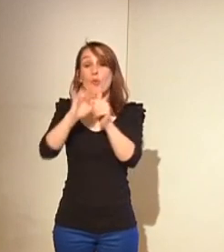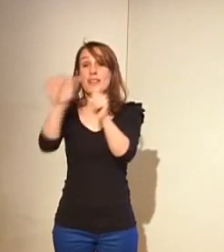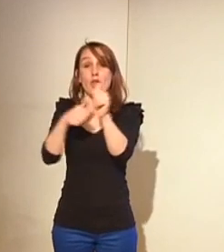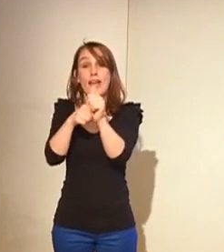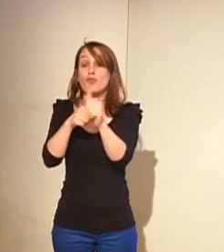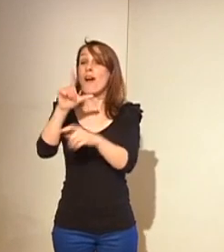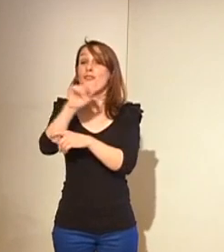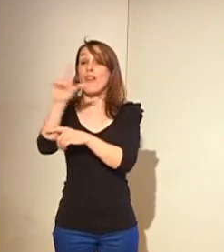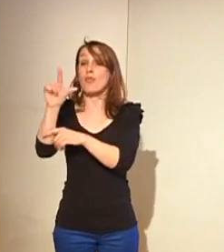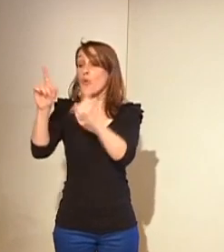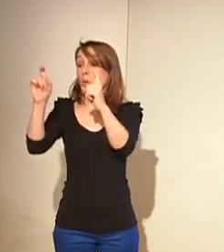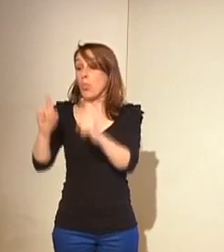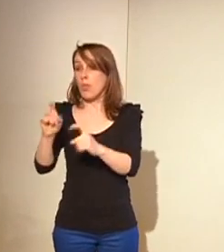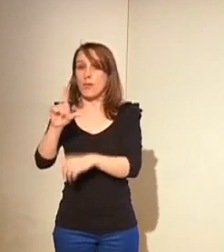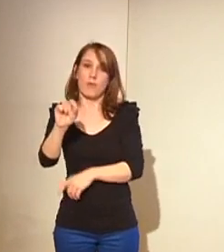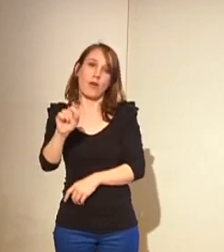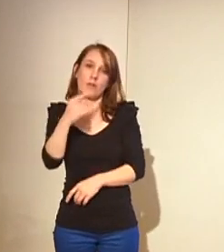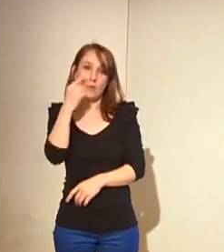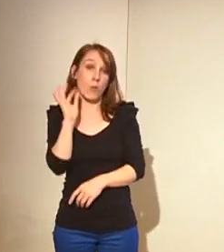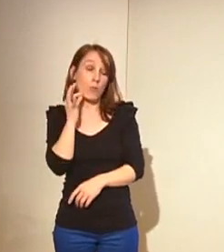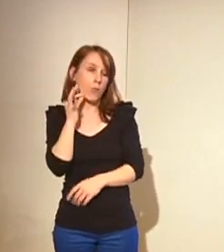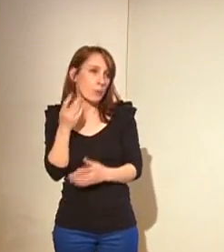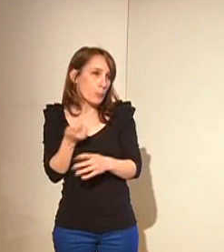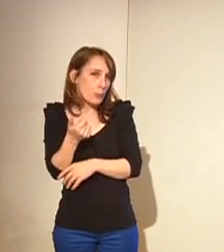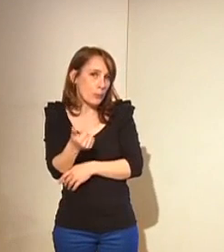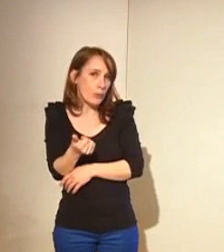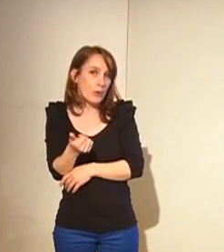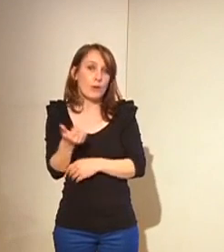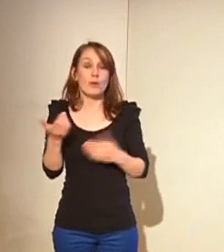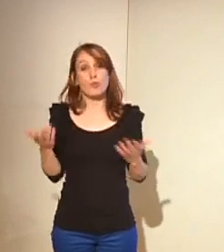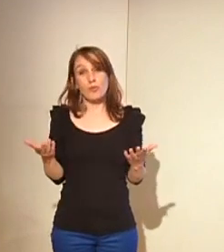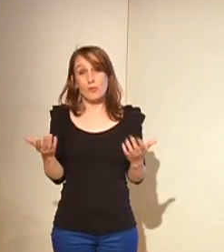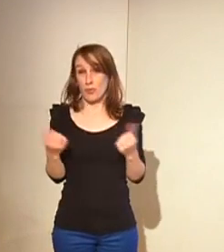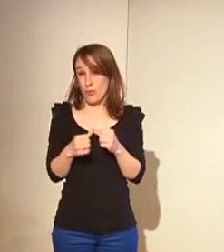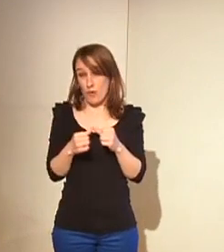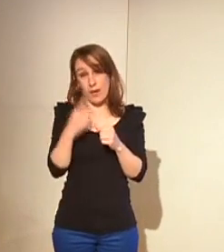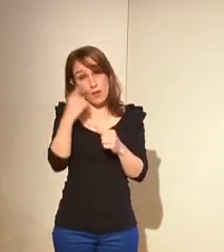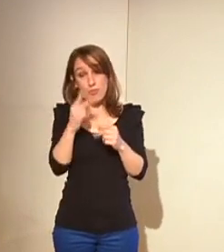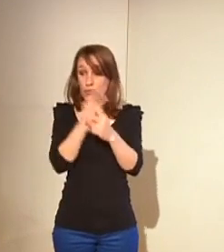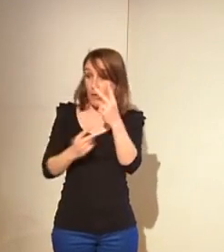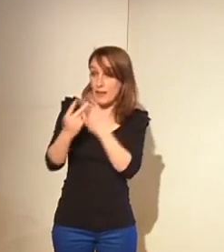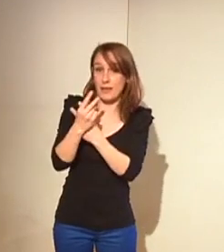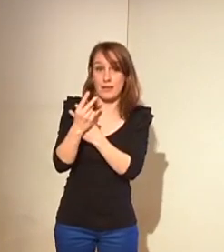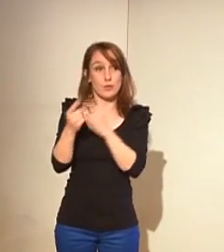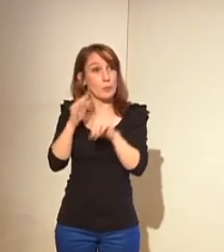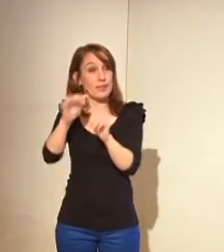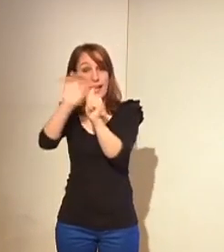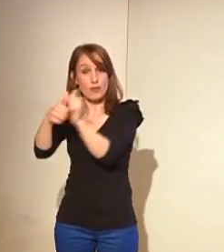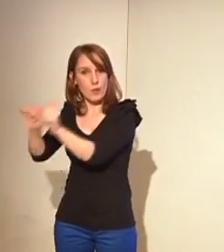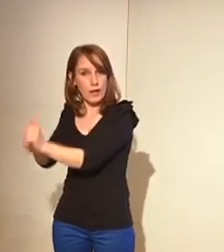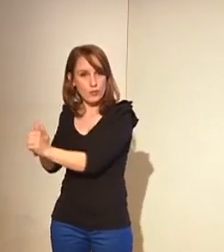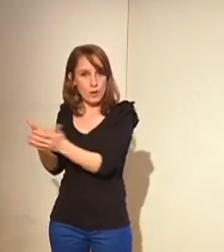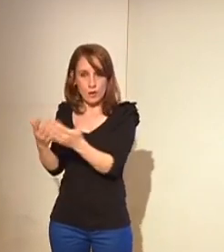22 reste quand même périphérique et il est essentiel que pour certaines délégations d'adjoint elle puisse être